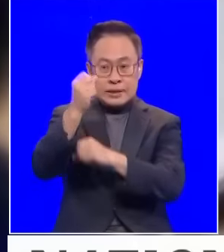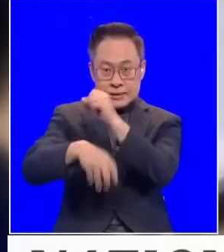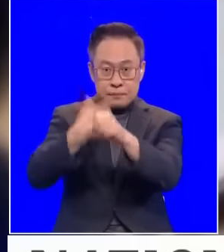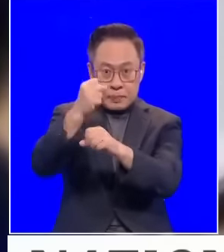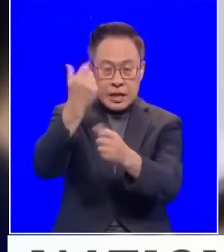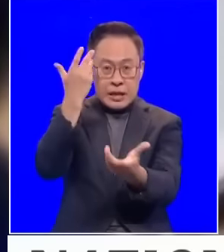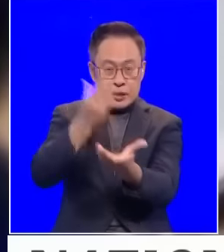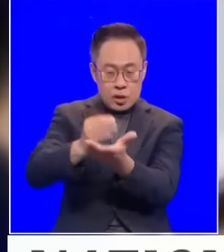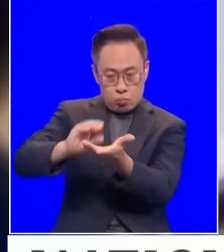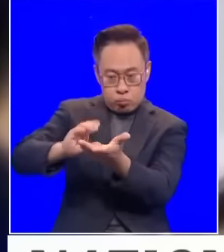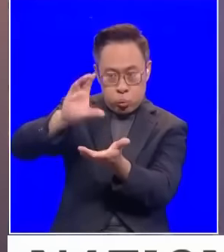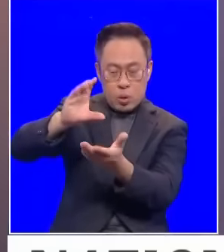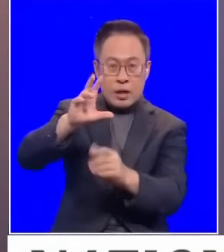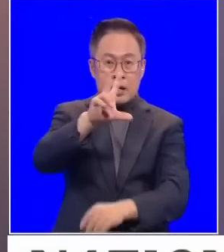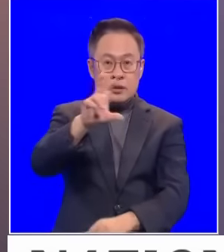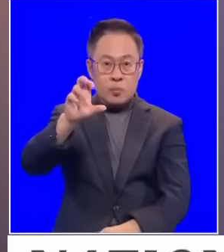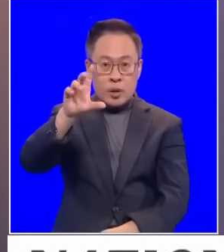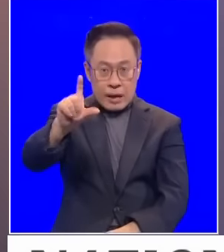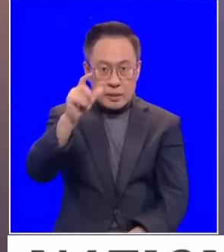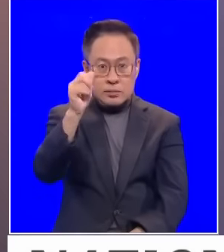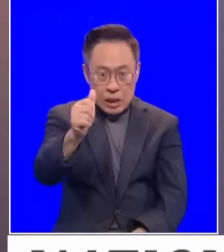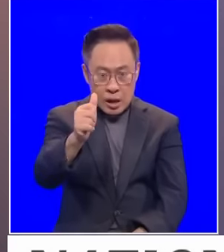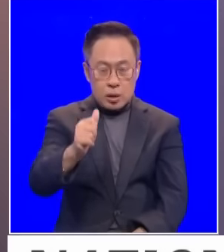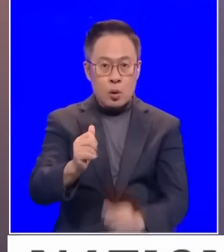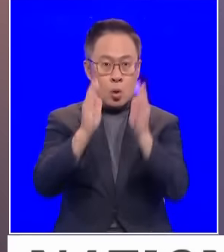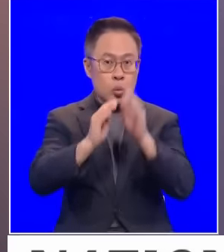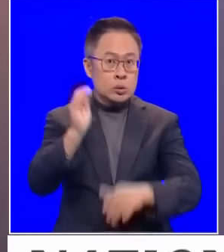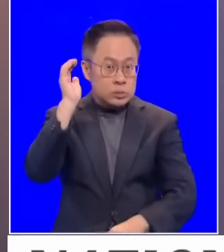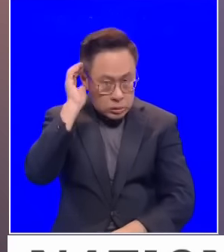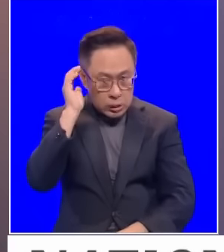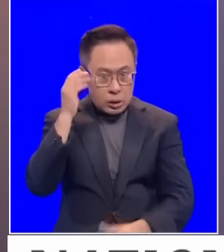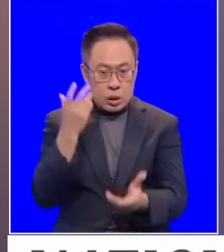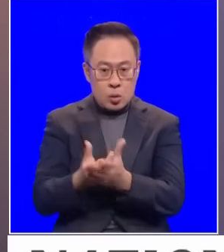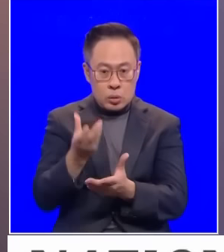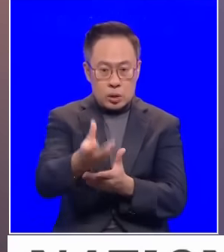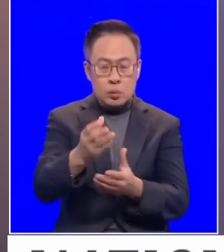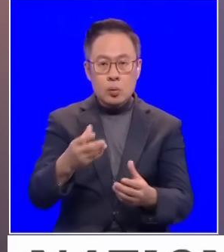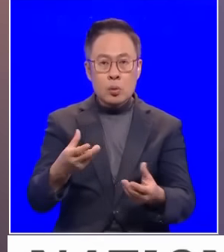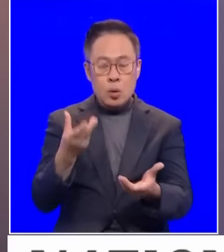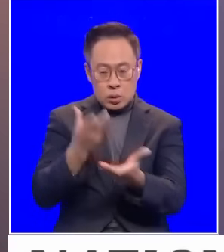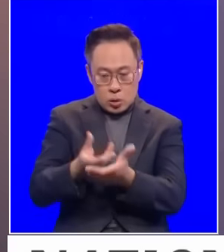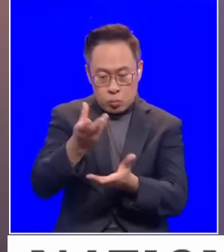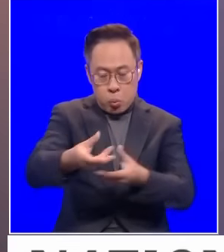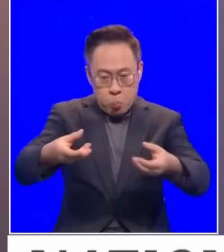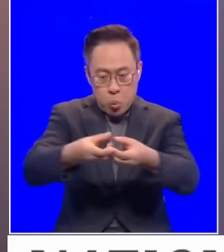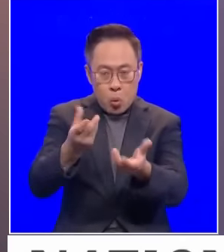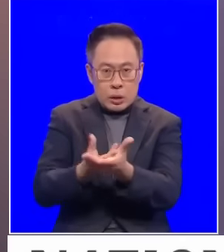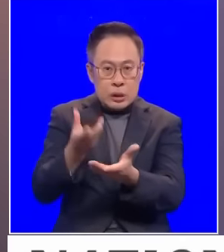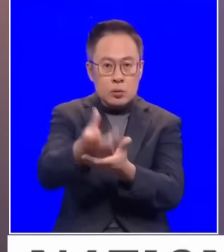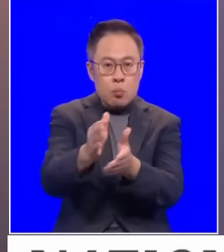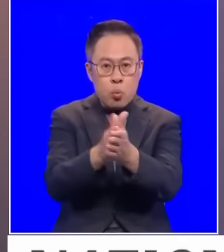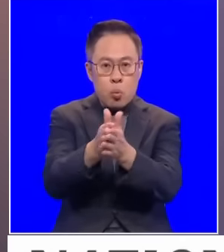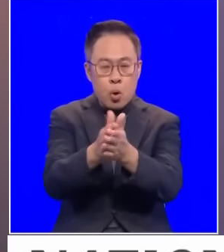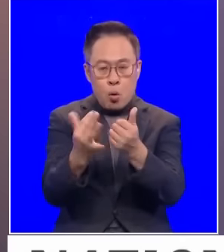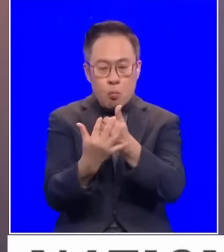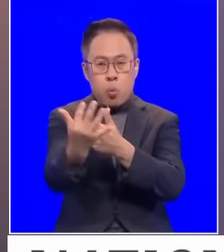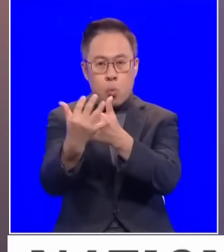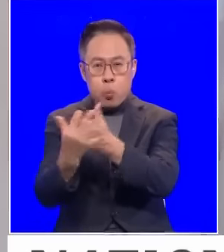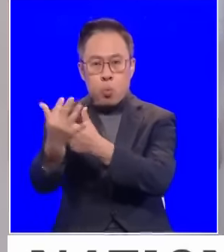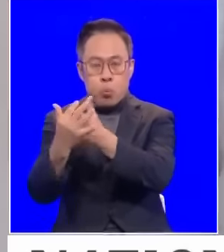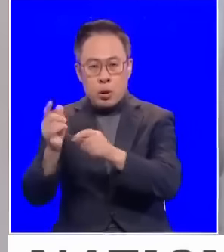เนี่ยค่ะก็เลยมีผู้เสียหายเข้าไปร่วมลงทุนเป็นจำนวนมากเลยนะคะแล้วปรากฏว่าพอมีความเสียหายออกมาก็มี1คนที่ไปเ